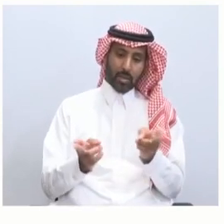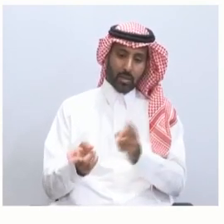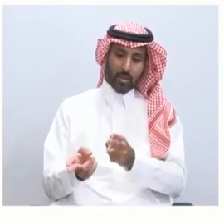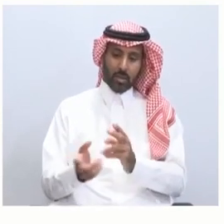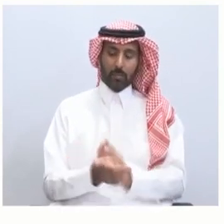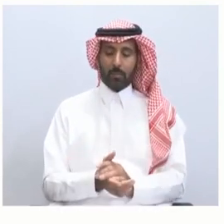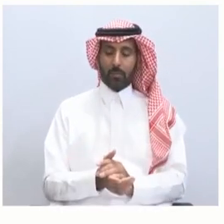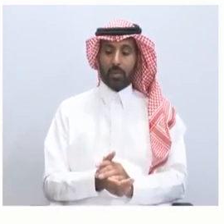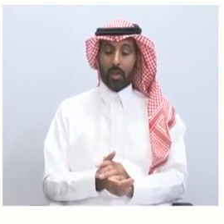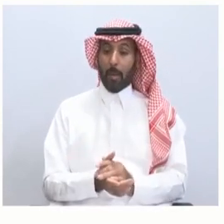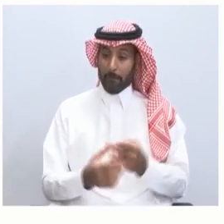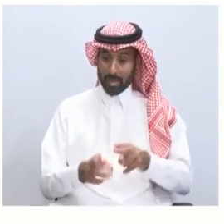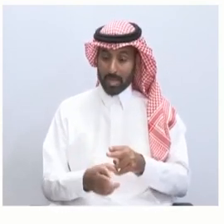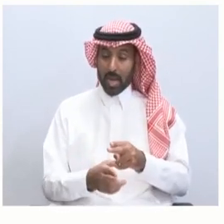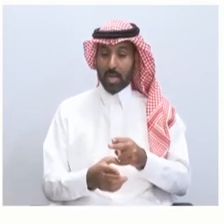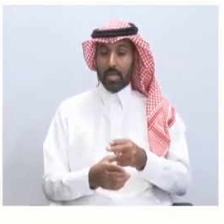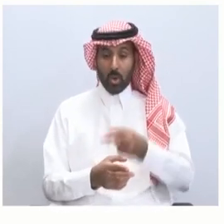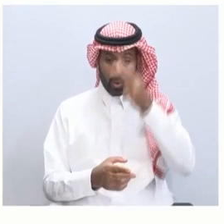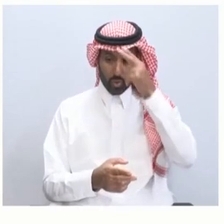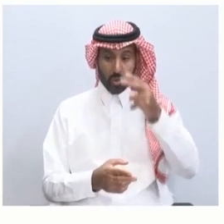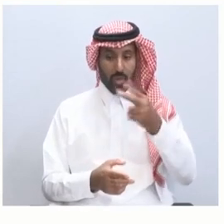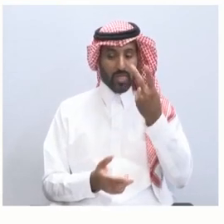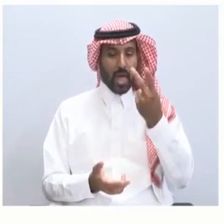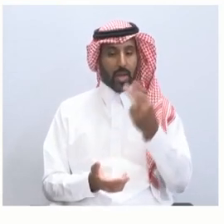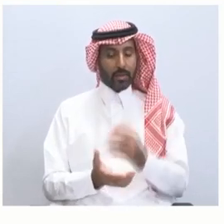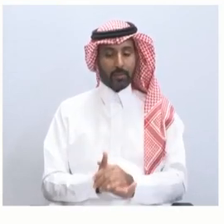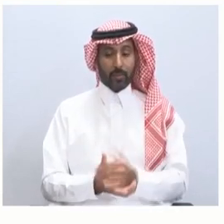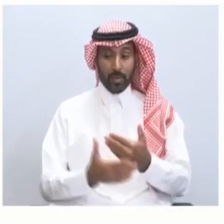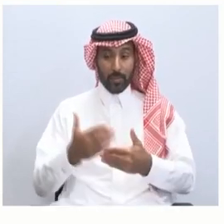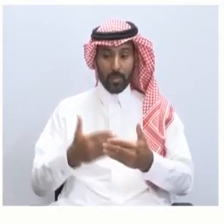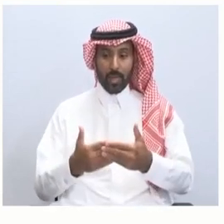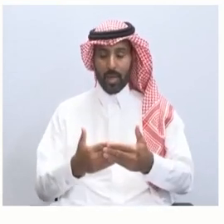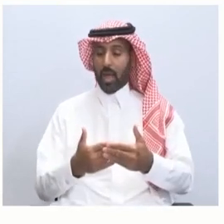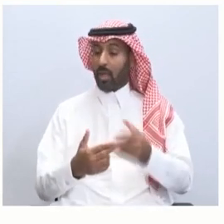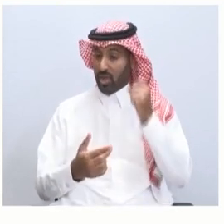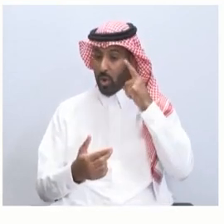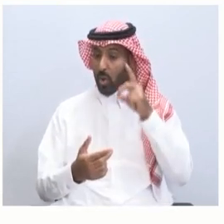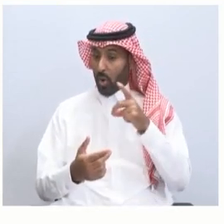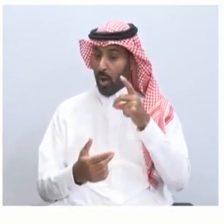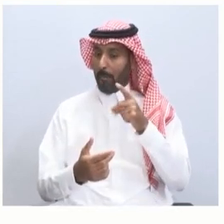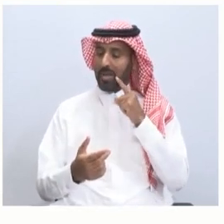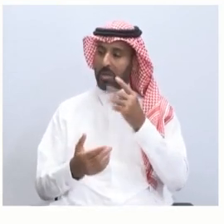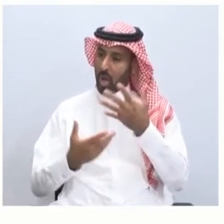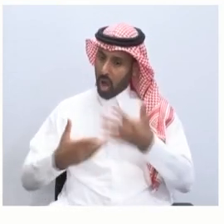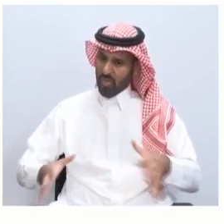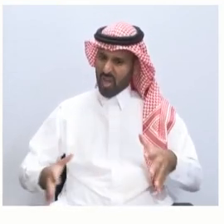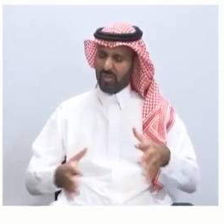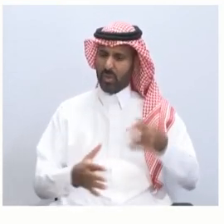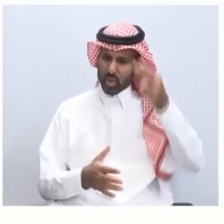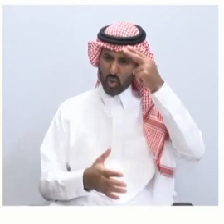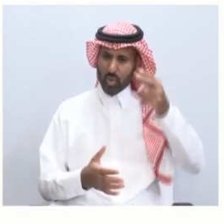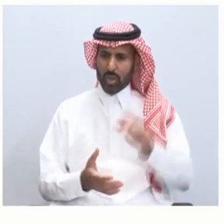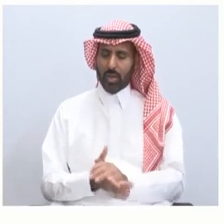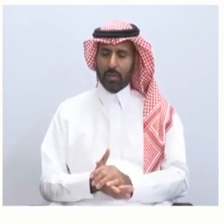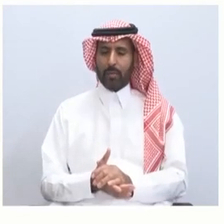قامت الدوله السعوديه الثانيه التي يظن المعتدي انه قضى على الدوله